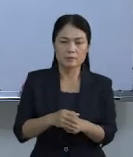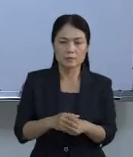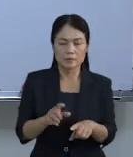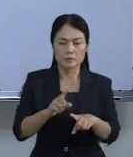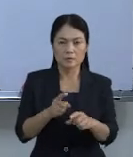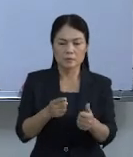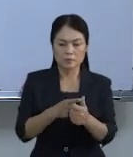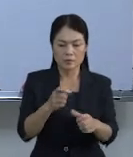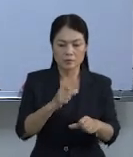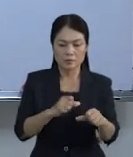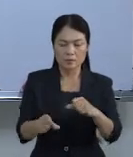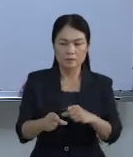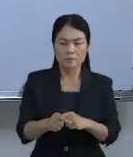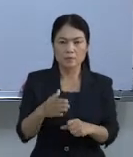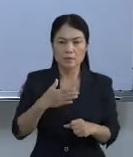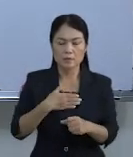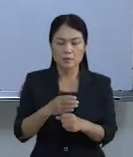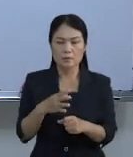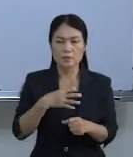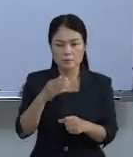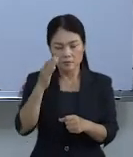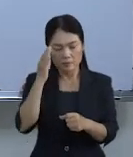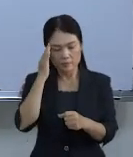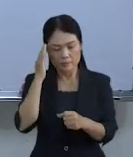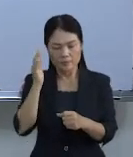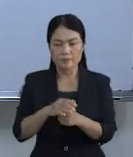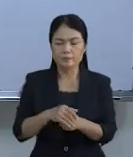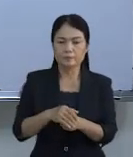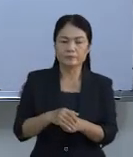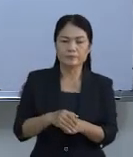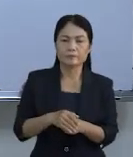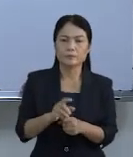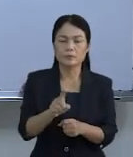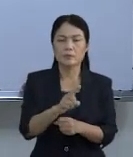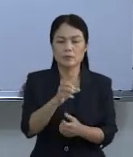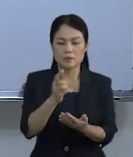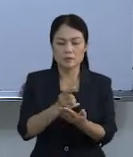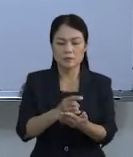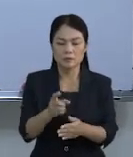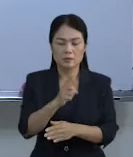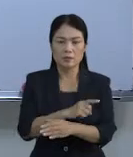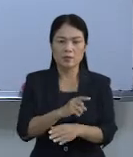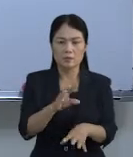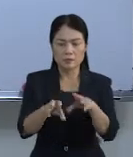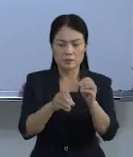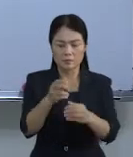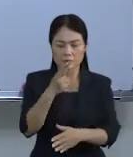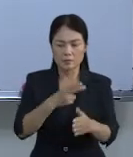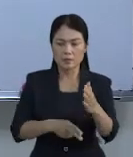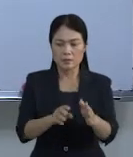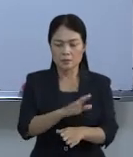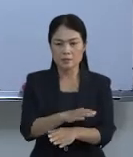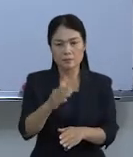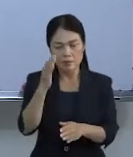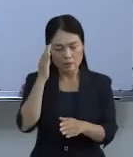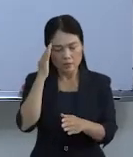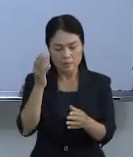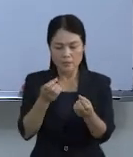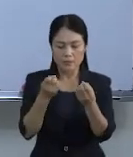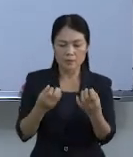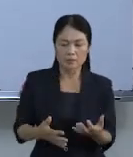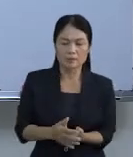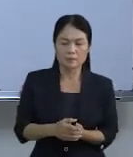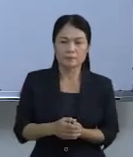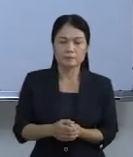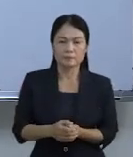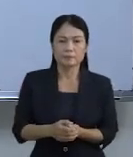môn lông một to rú chăm đăng tha ta mới riêng ngay muốn dưng riêng bìa với hai con trẻ đăng bán phần nào đây